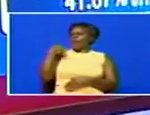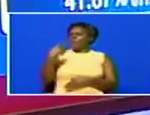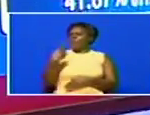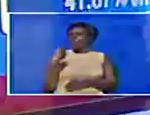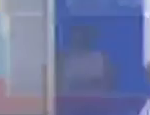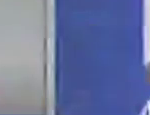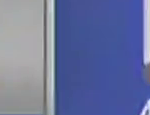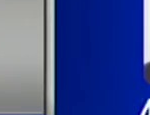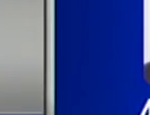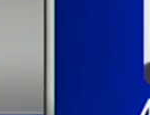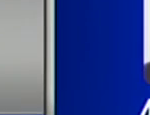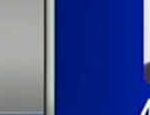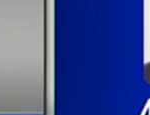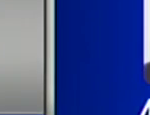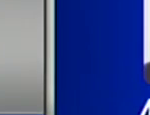ni Wilbur Otichilo kwa